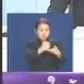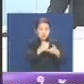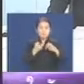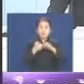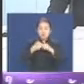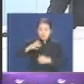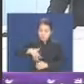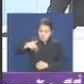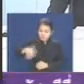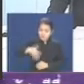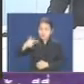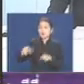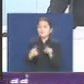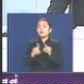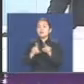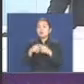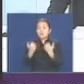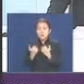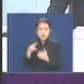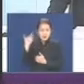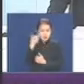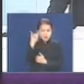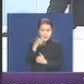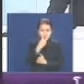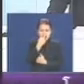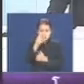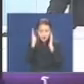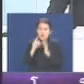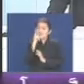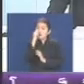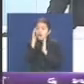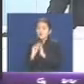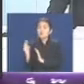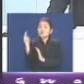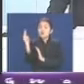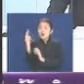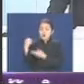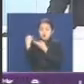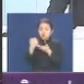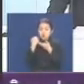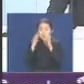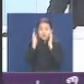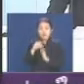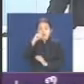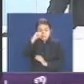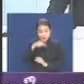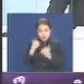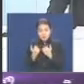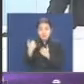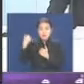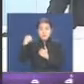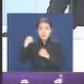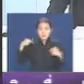ผ่านไปมาแถวสะพานต่างระดับรังสิตก็อาจจะเห็นชาวต่างชาติ2คนค่ะที่กำลังช่วยเหลือคนไทยที่ประสบอุทกภัยในยามนี้นะคะอย่าง